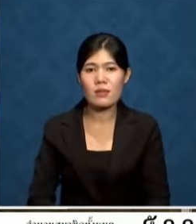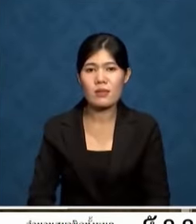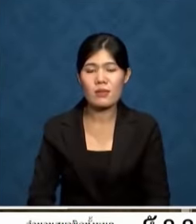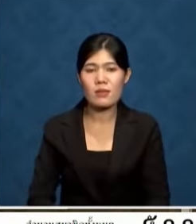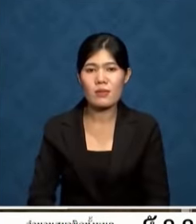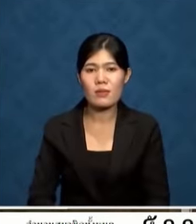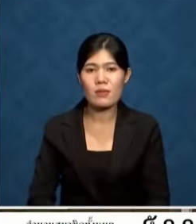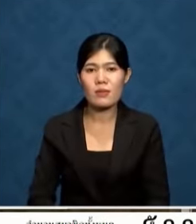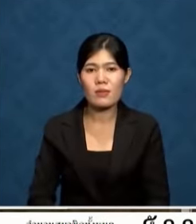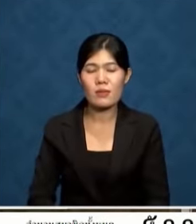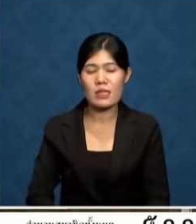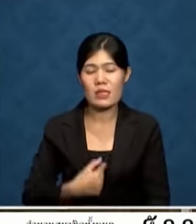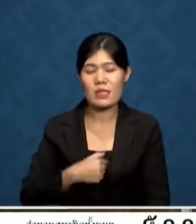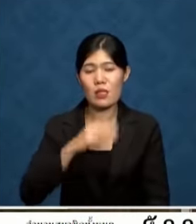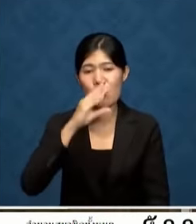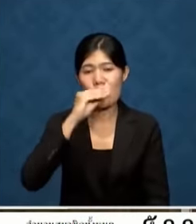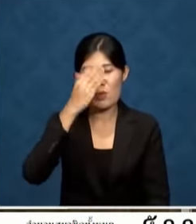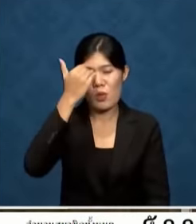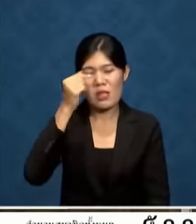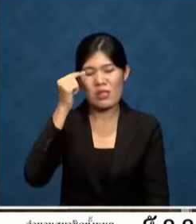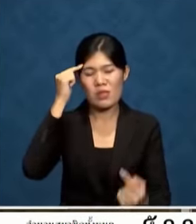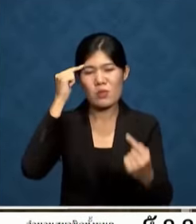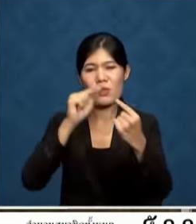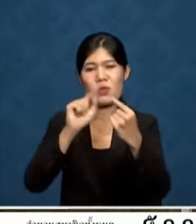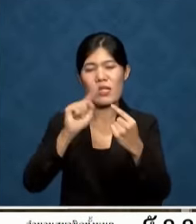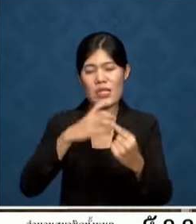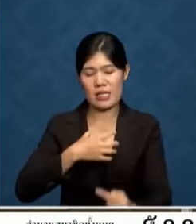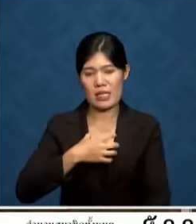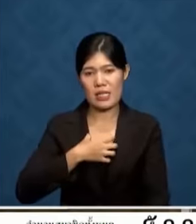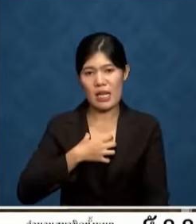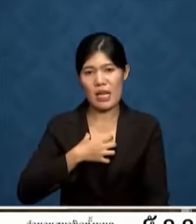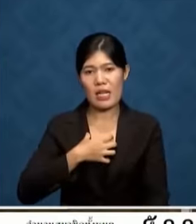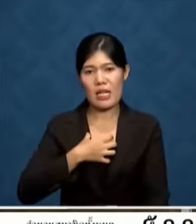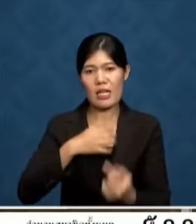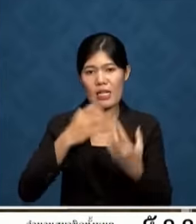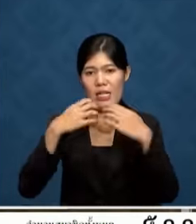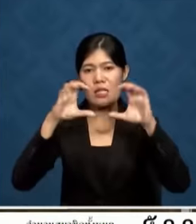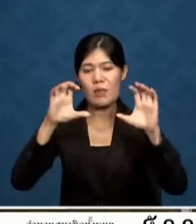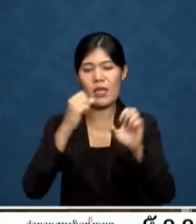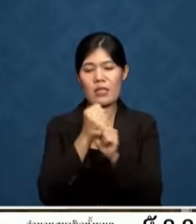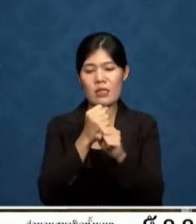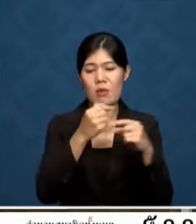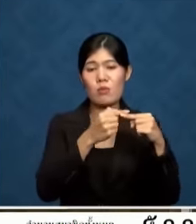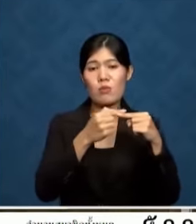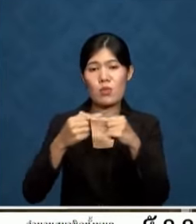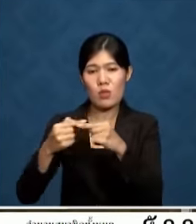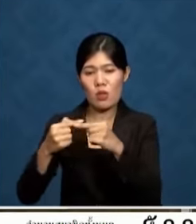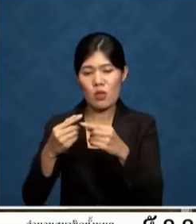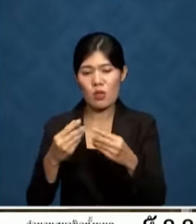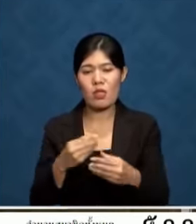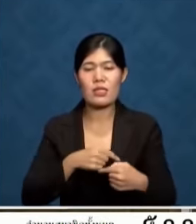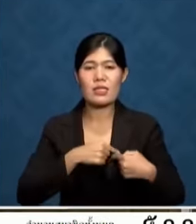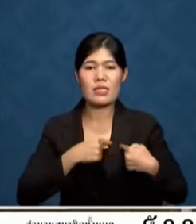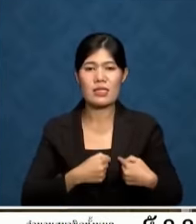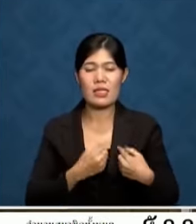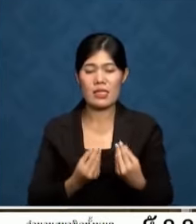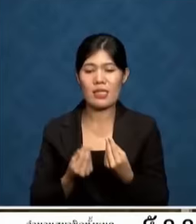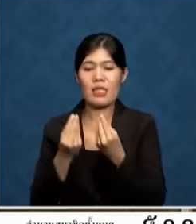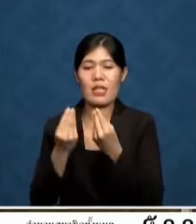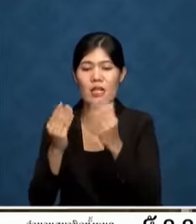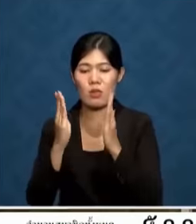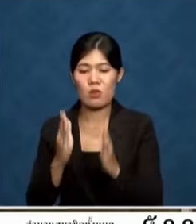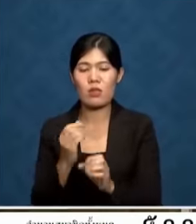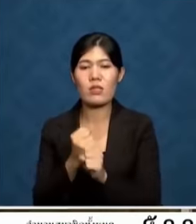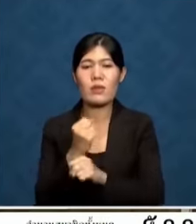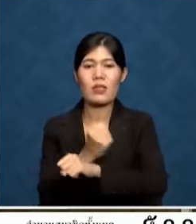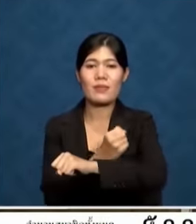อะไรมีเจตนาต้องการให้รัฐบาลทำต่อไปแล้วขอให้กำลังใจกับเจ้าหน้าที่ที่ลงทุนลงแรง